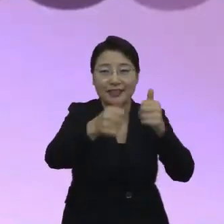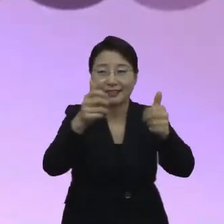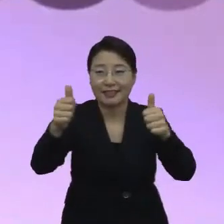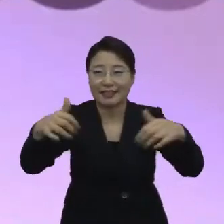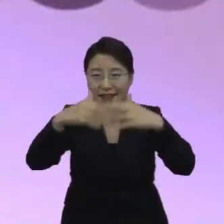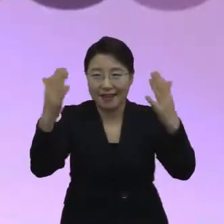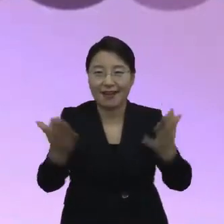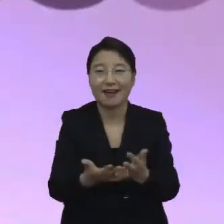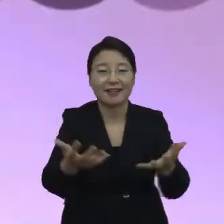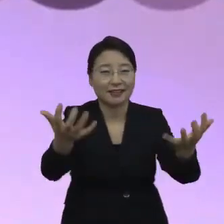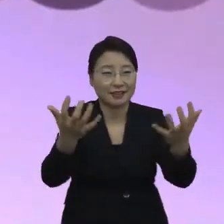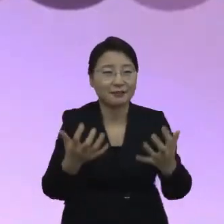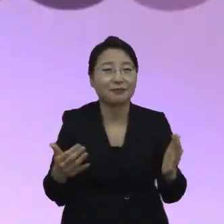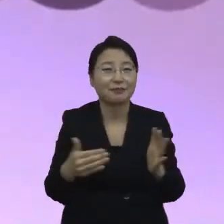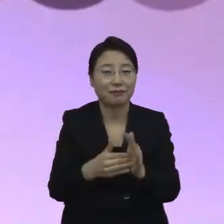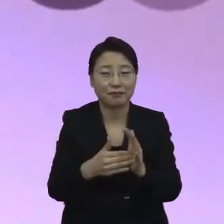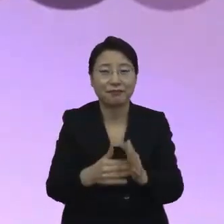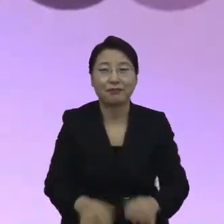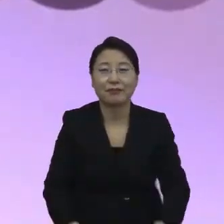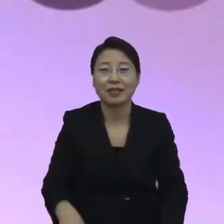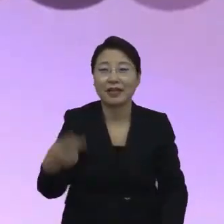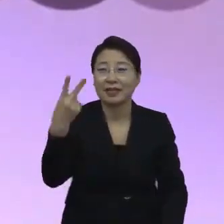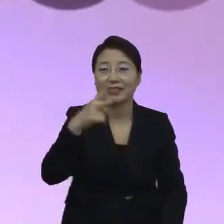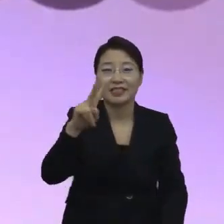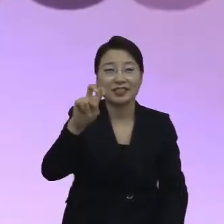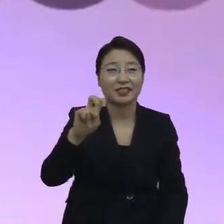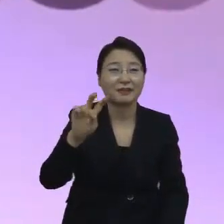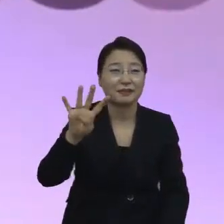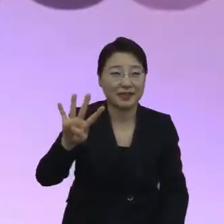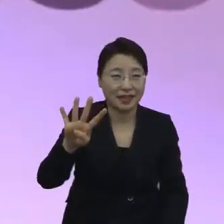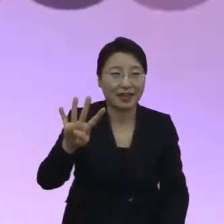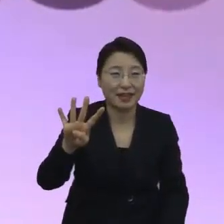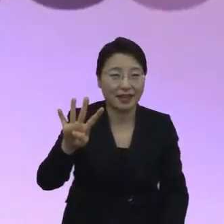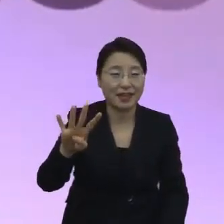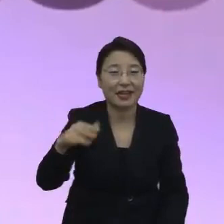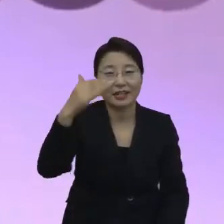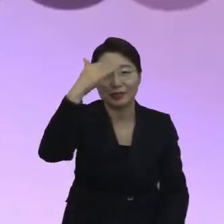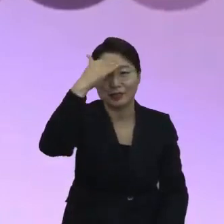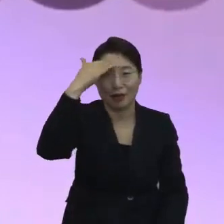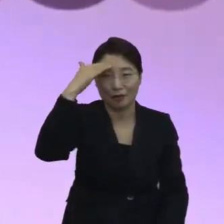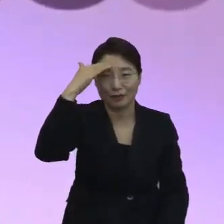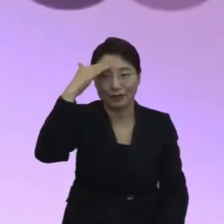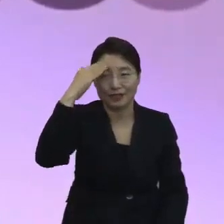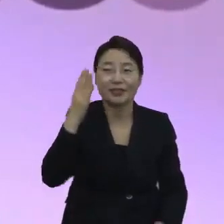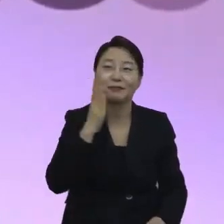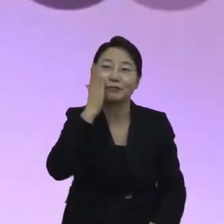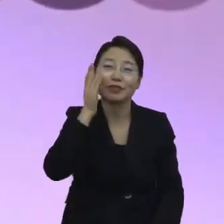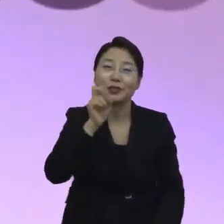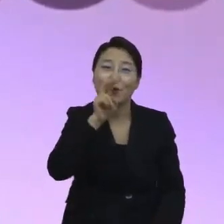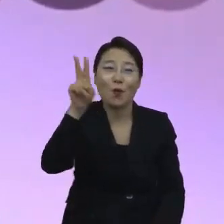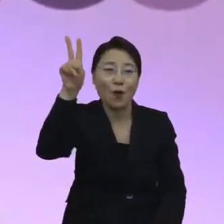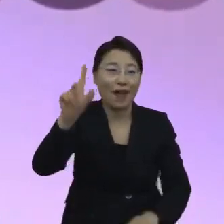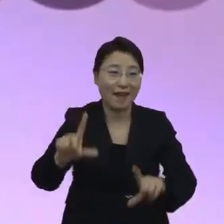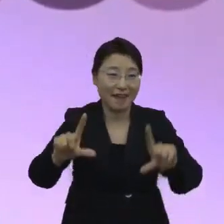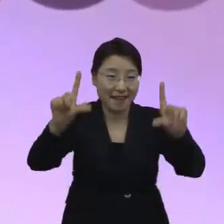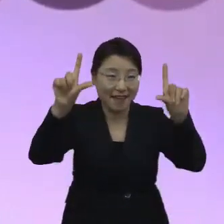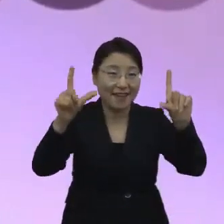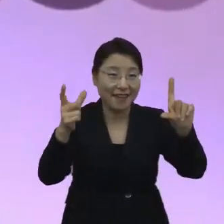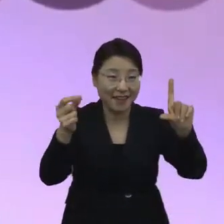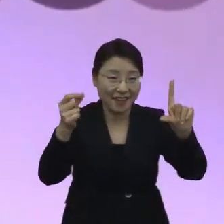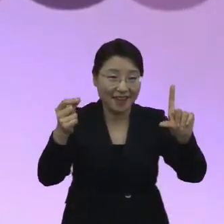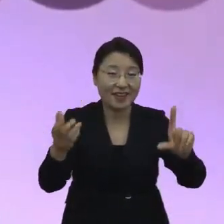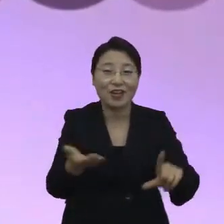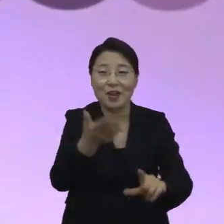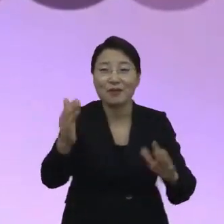아주 2024년 연부역강한 젊은 푸른 용의 해입니다. 여러분